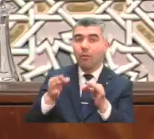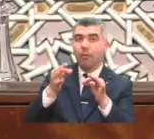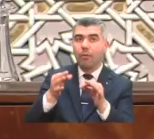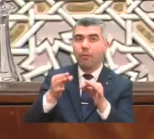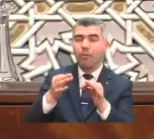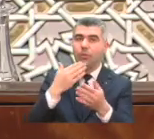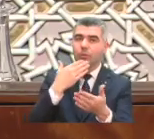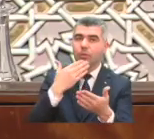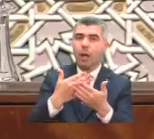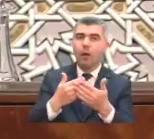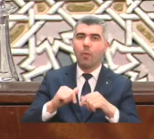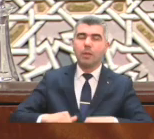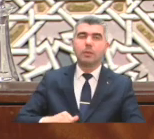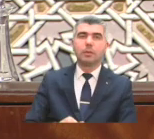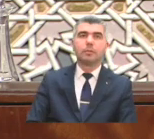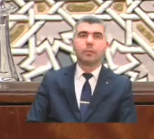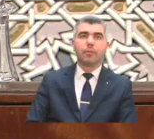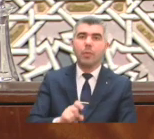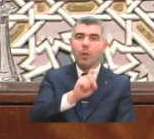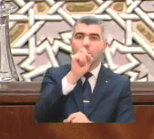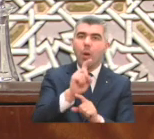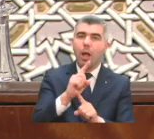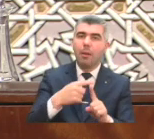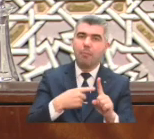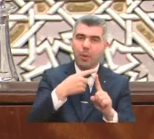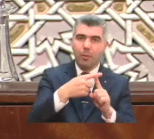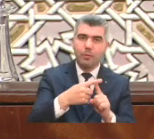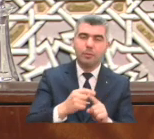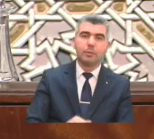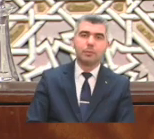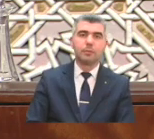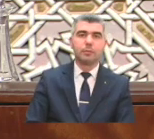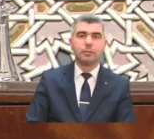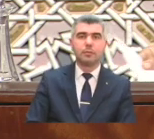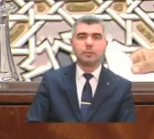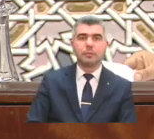شكرا. تقييم السيد نائب المحترم.